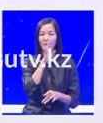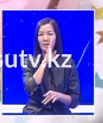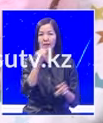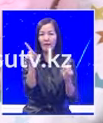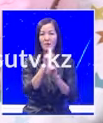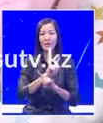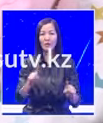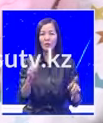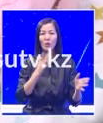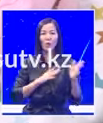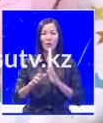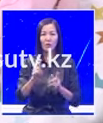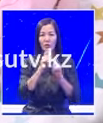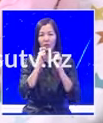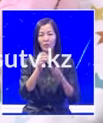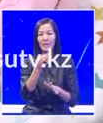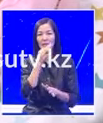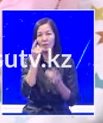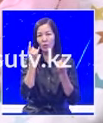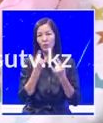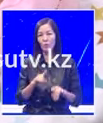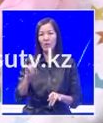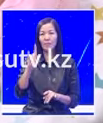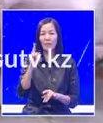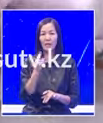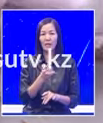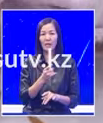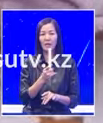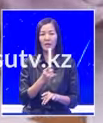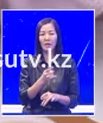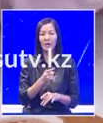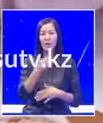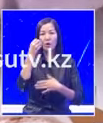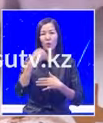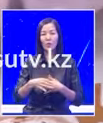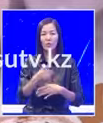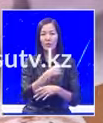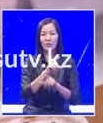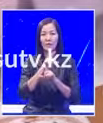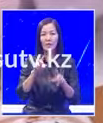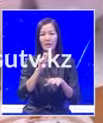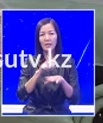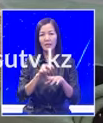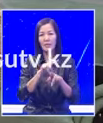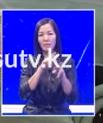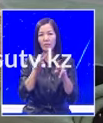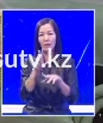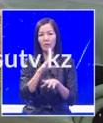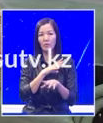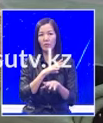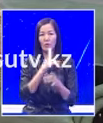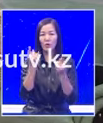қуаныш сыйлады. Уақытынан ерте туылған соң шақалақтар перинаталды орталық дәрігерлерінің арнайы бақылауында болған.